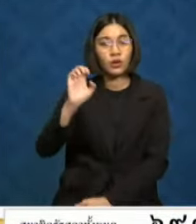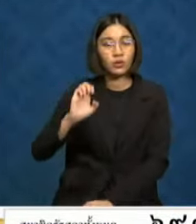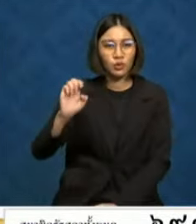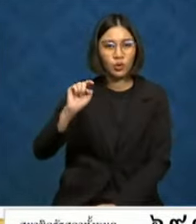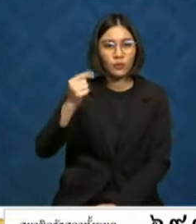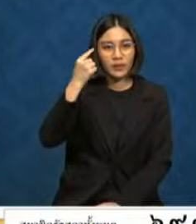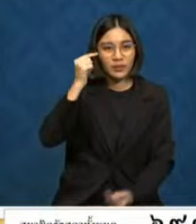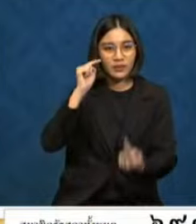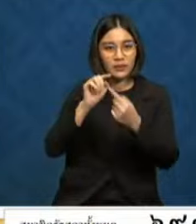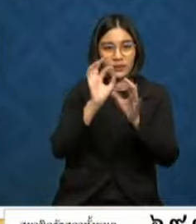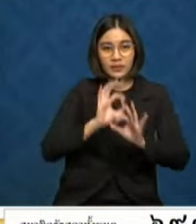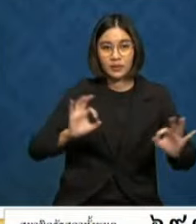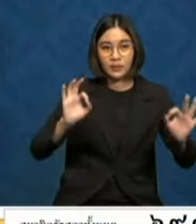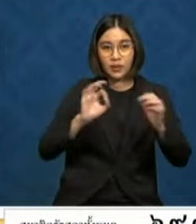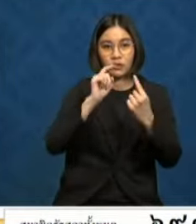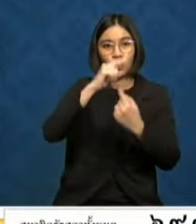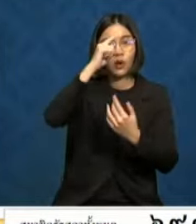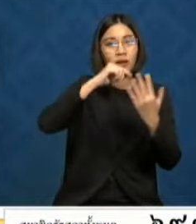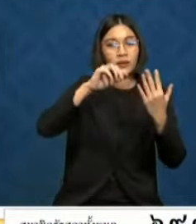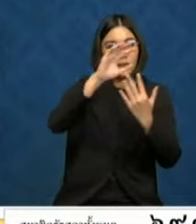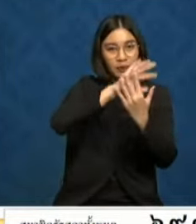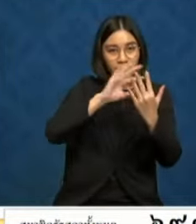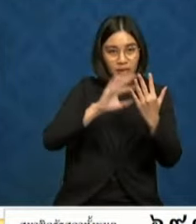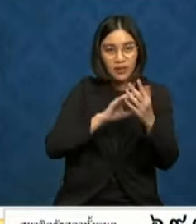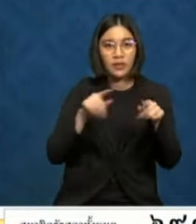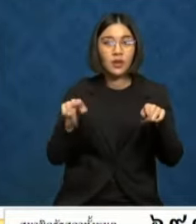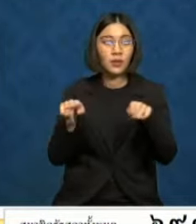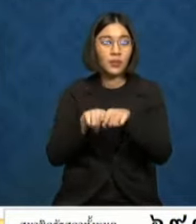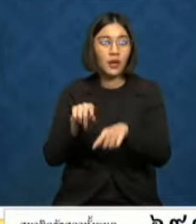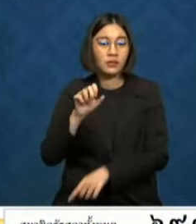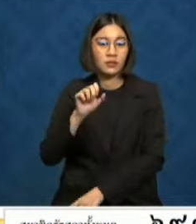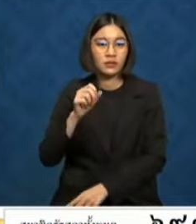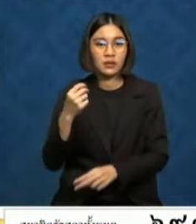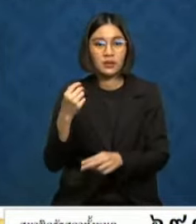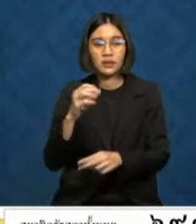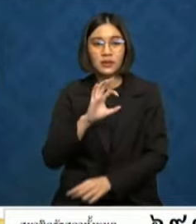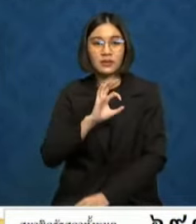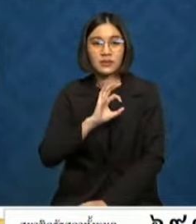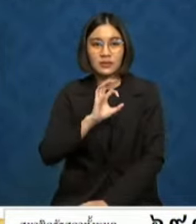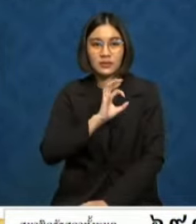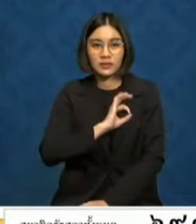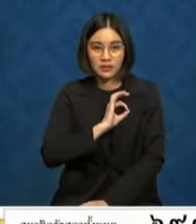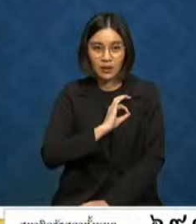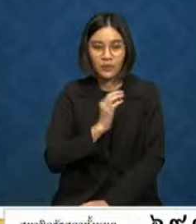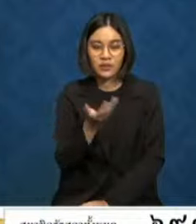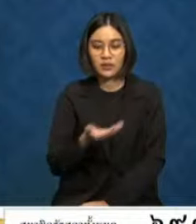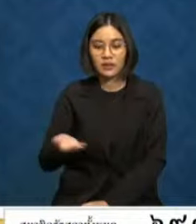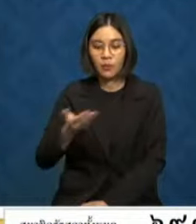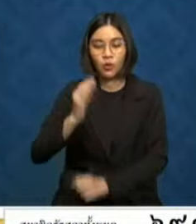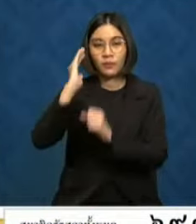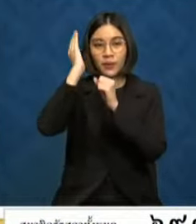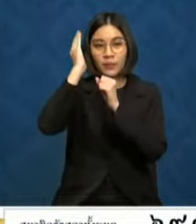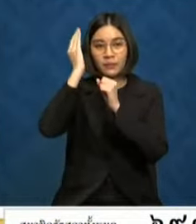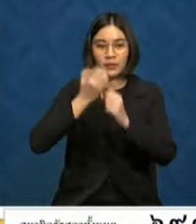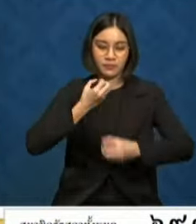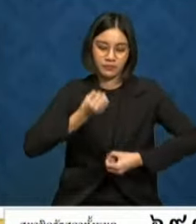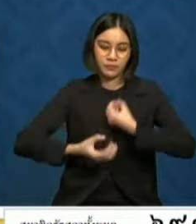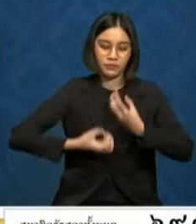ปให้ความสำคัญกับประเทศไทยอย่างที่ส.ส.ท่านสมาชิกสภาผู้ทรงเกียรติหลายท่านได้พูด